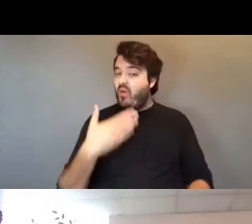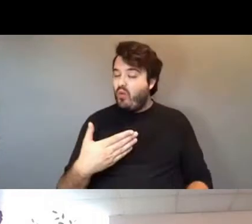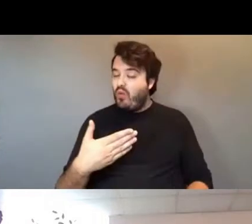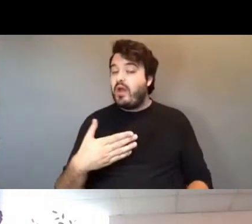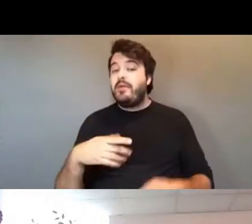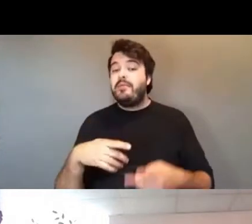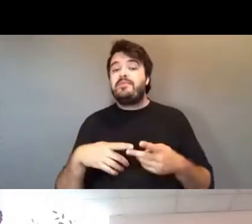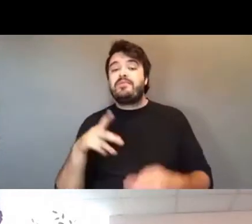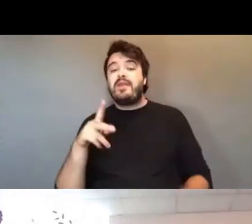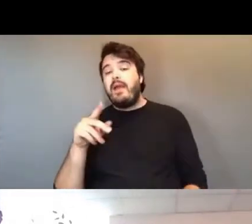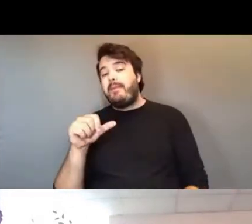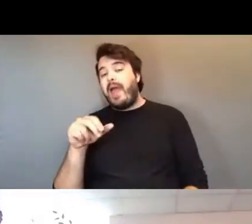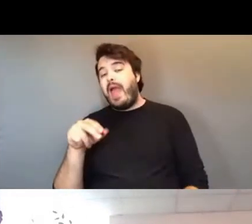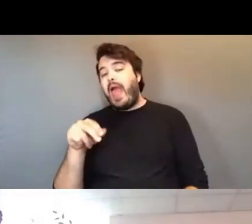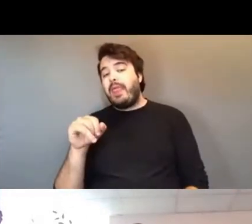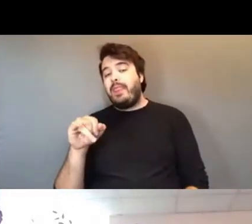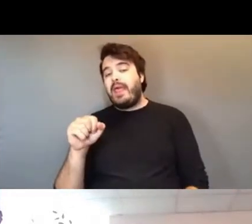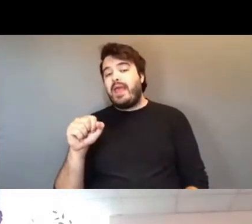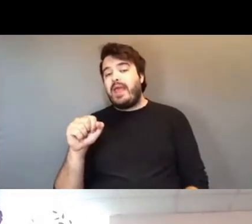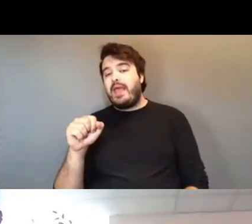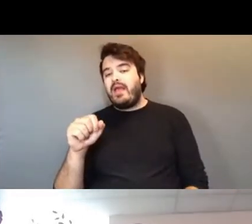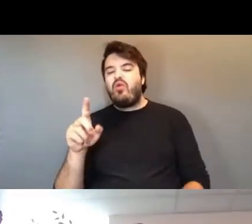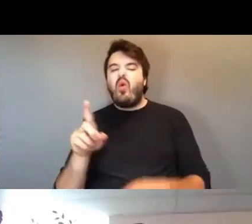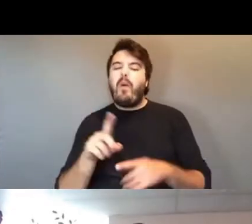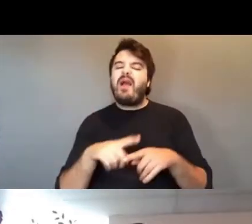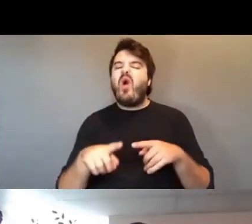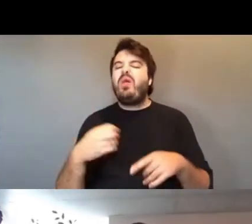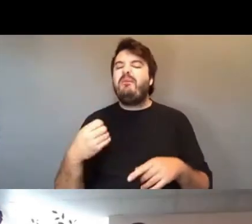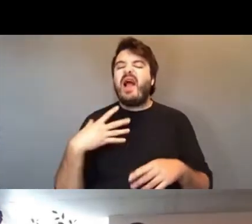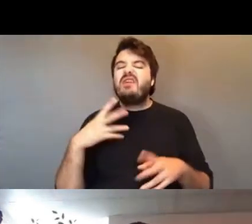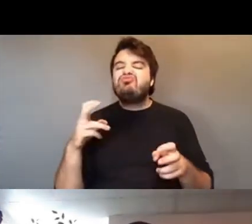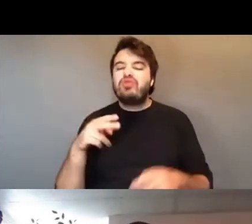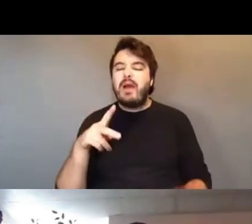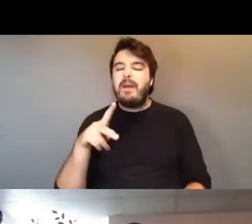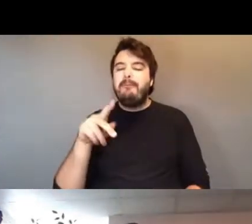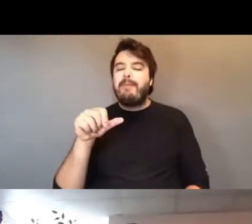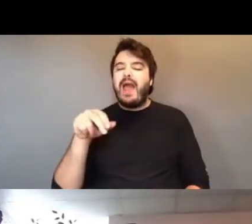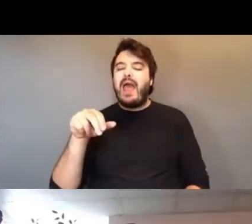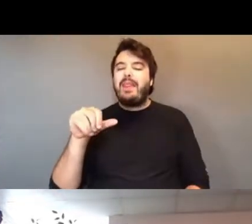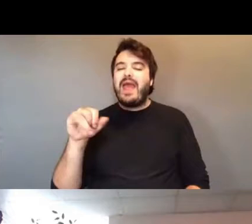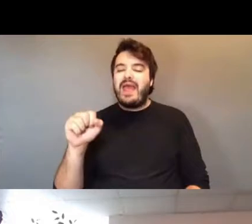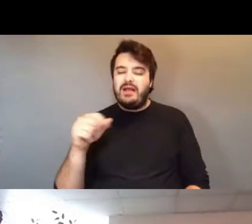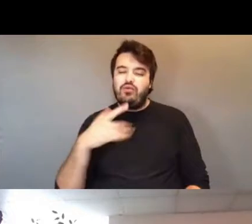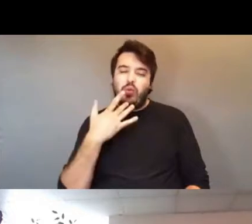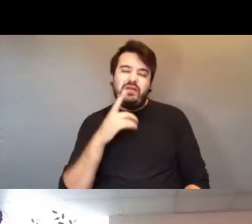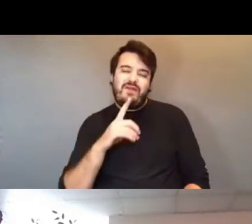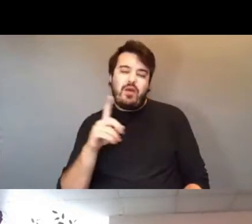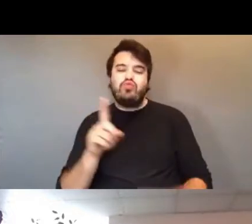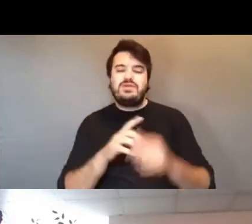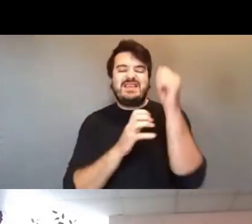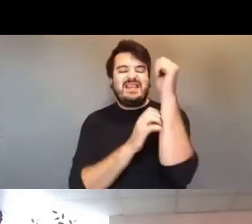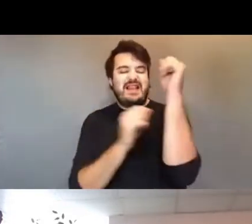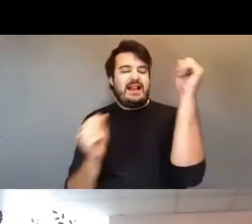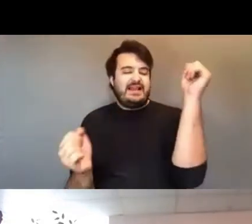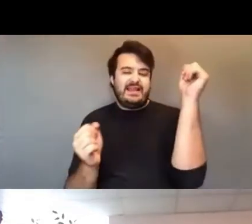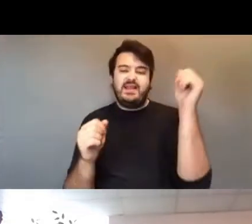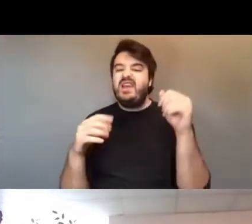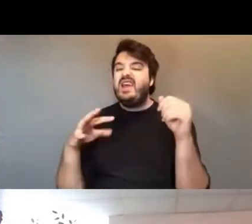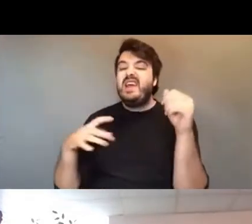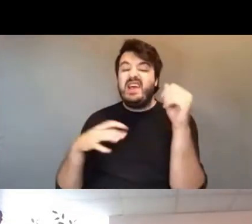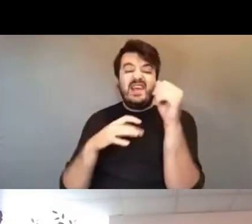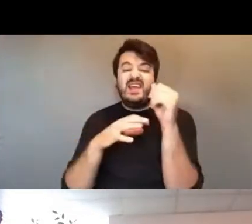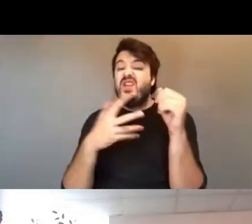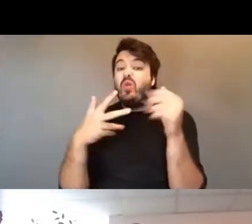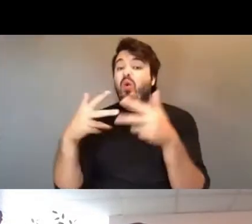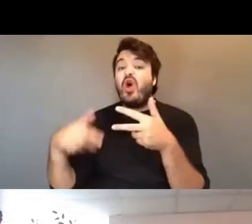des panais. Donc, c'est comme une grosse carotte blanche, là. Ça goûte différent. Et le céleri. Donc, on peut